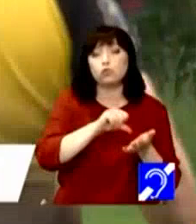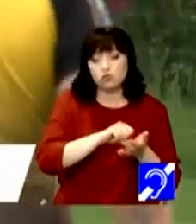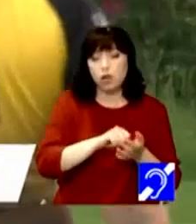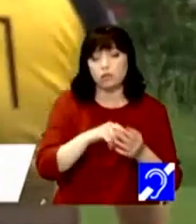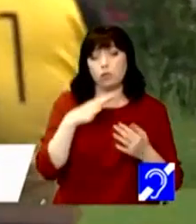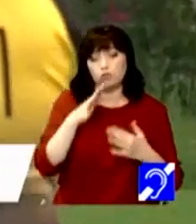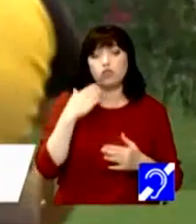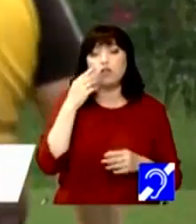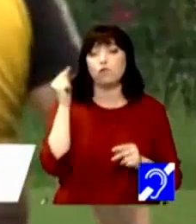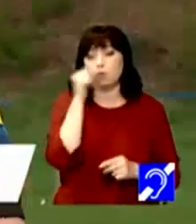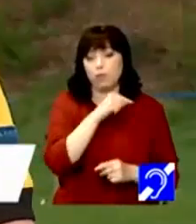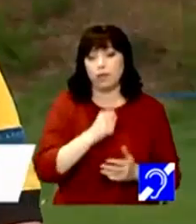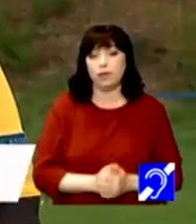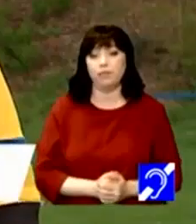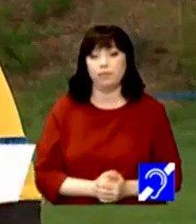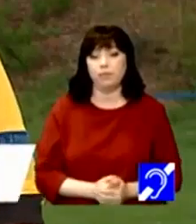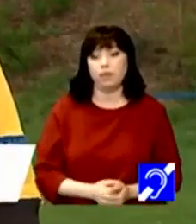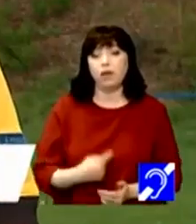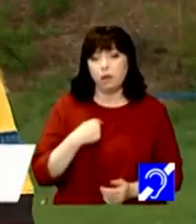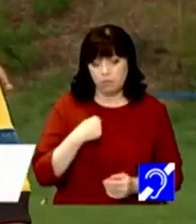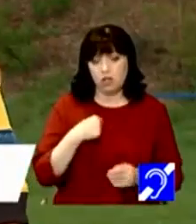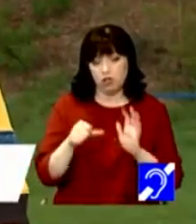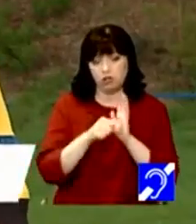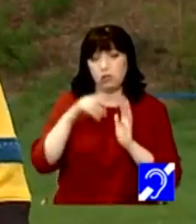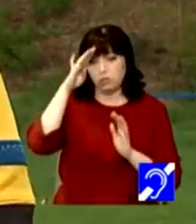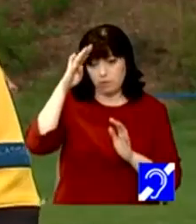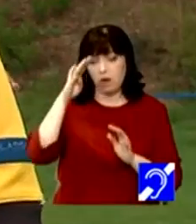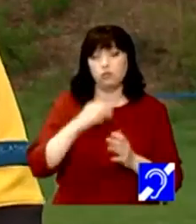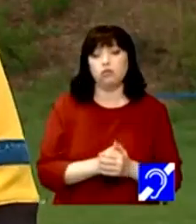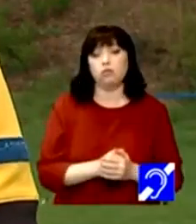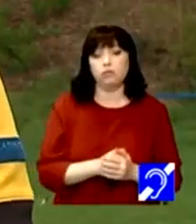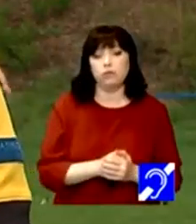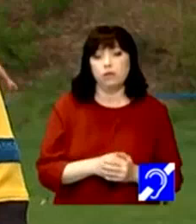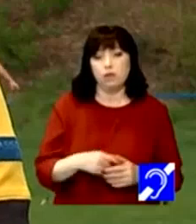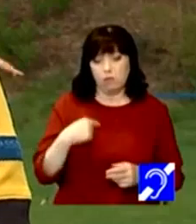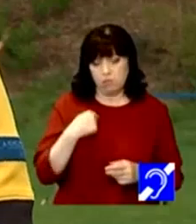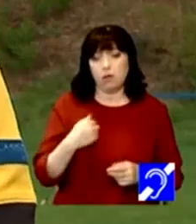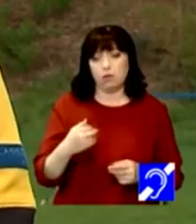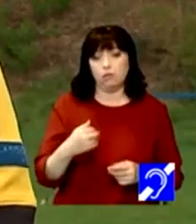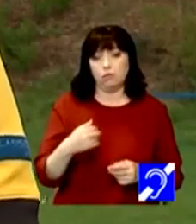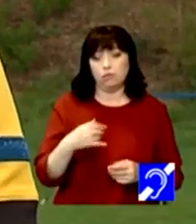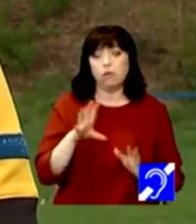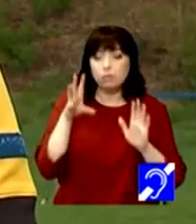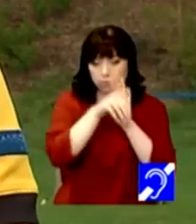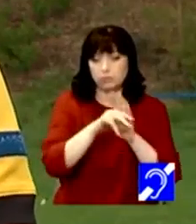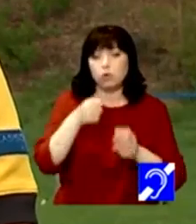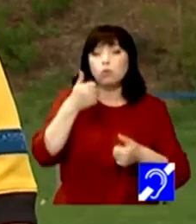Club Bârlad din România. Suntem 6 băieți de la noi din echipă, care evoluăm în campionatul